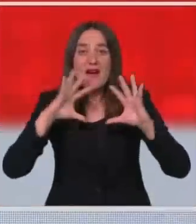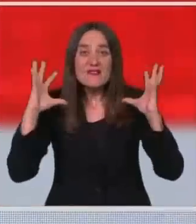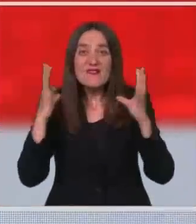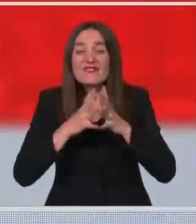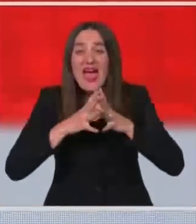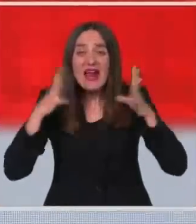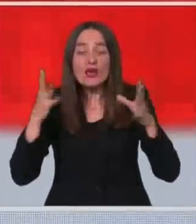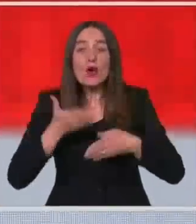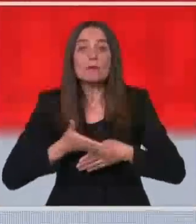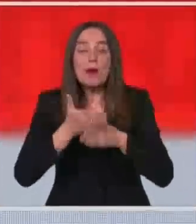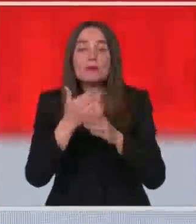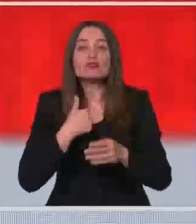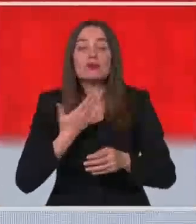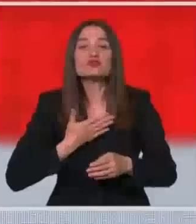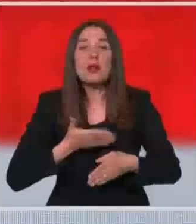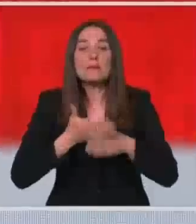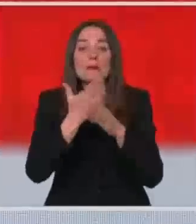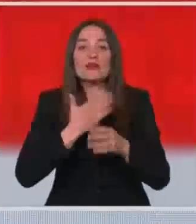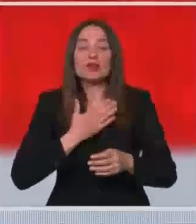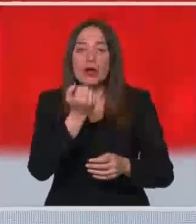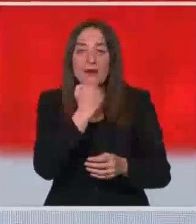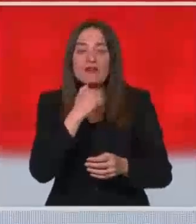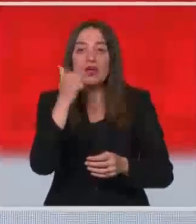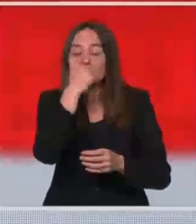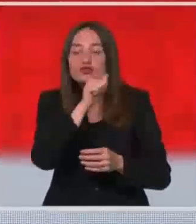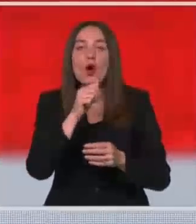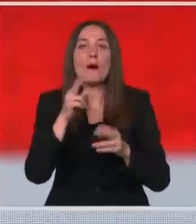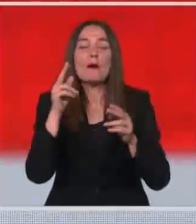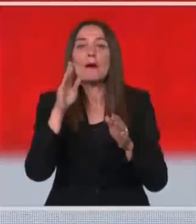pomoći pomognemo našoj privredi da u što manje